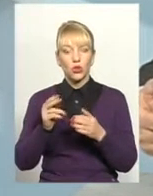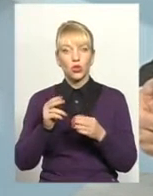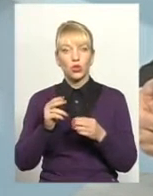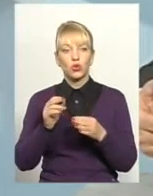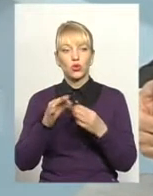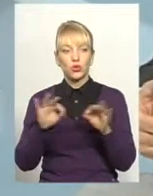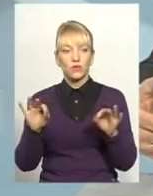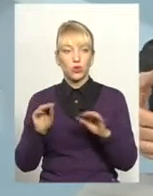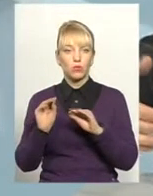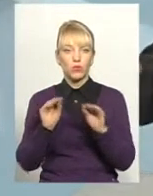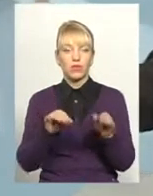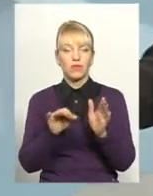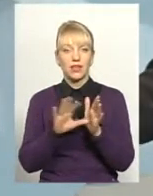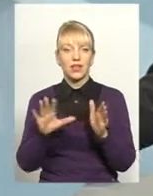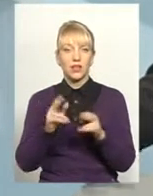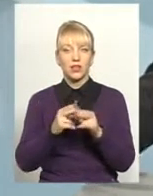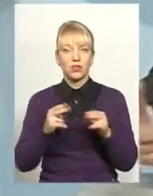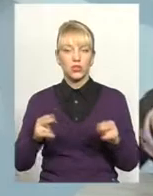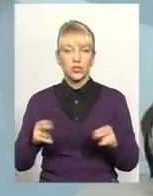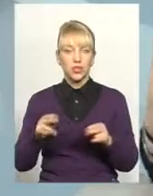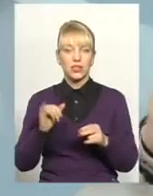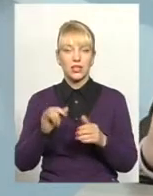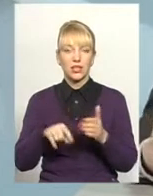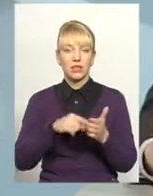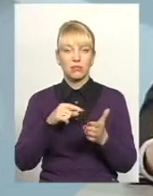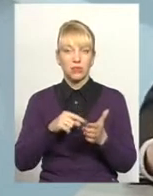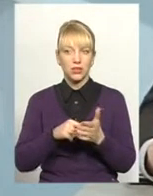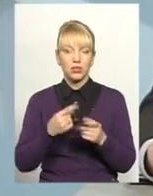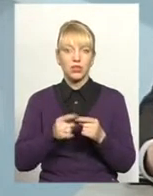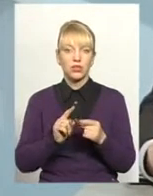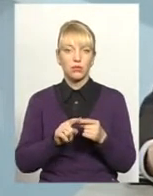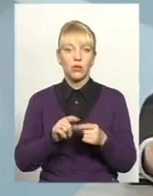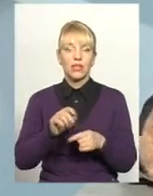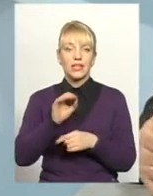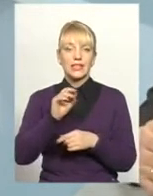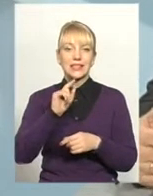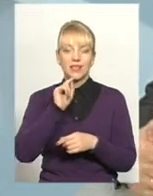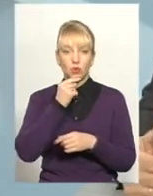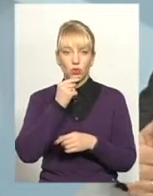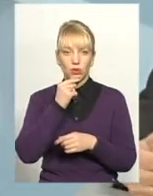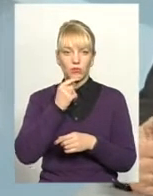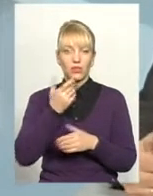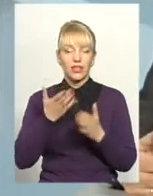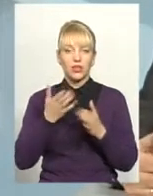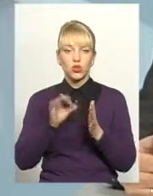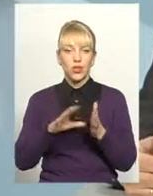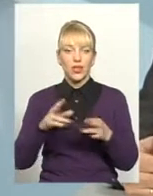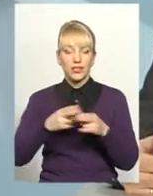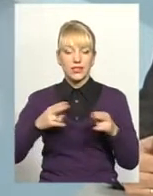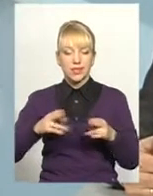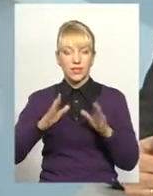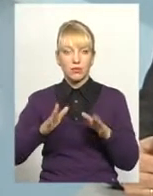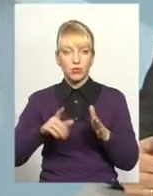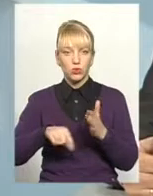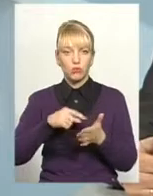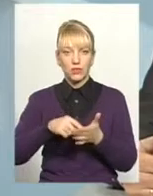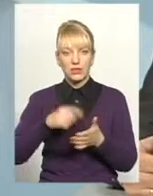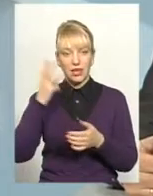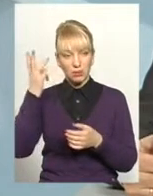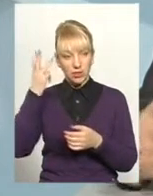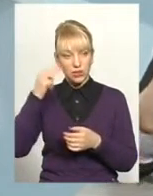його електростанцію. Значить, і місто ще на цьому зекономить і бюджетні кошти. А якщо електростанція буде, скажімо, в місті